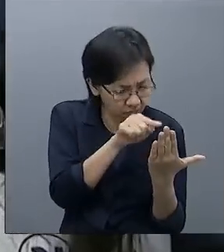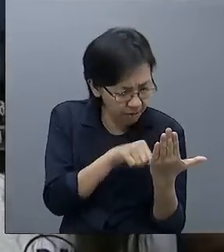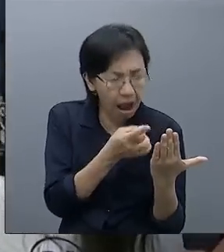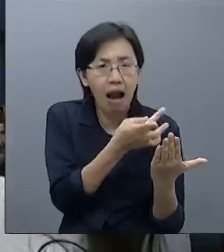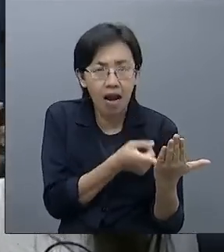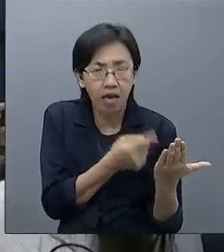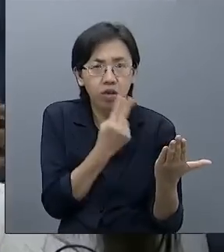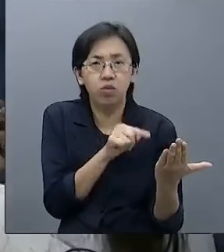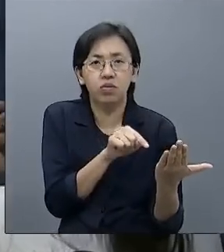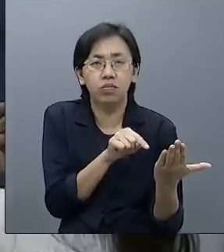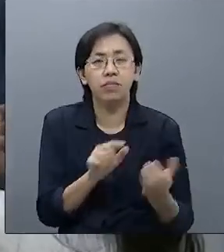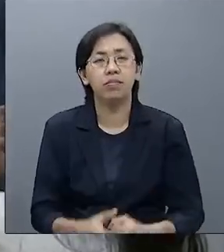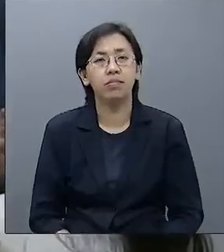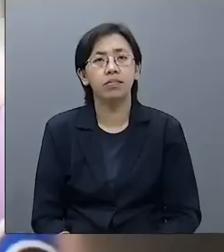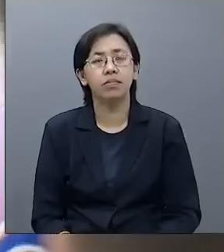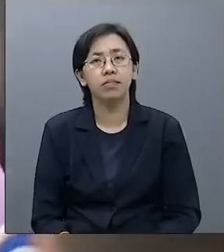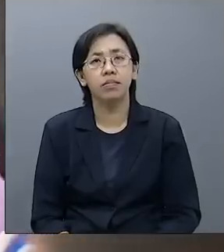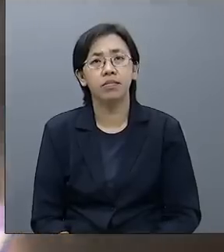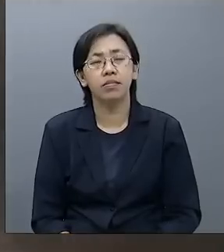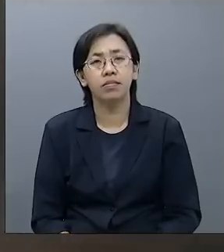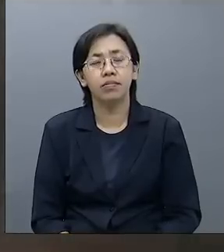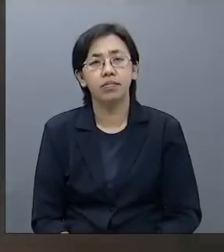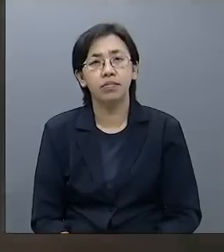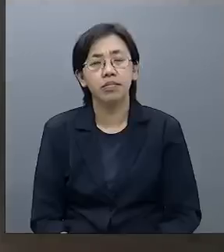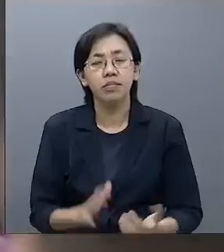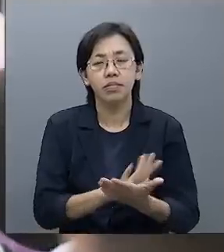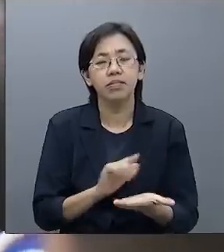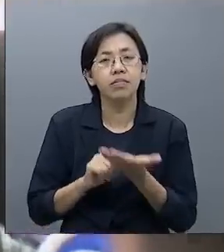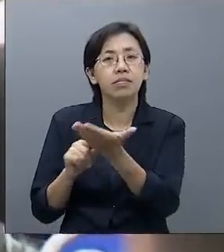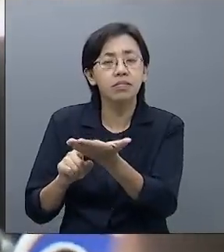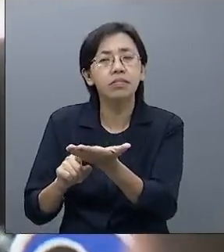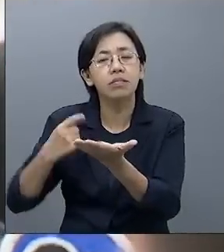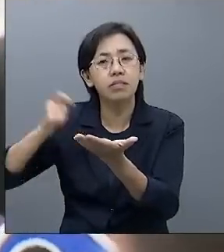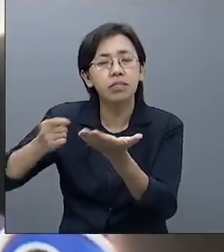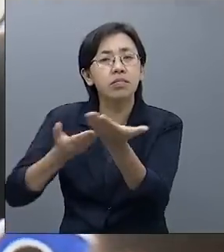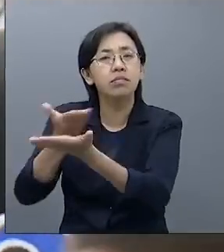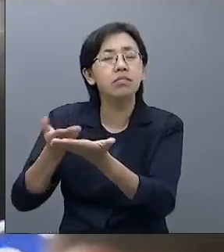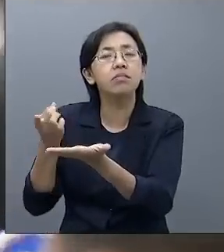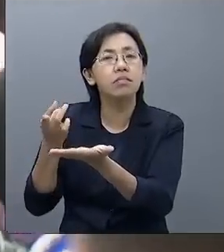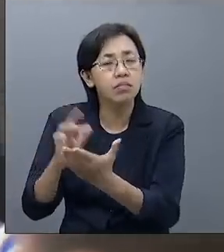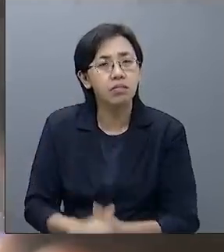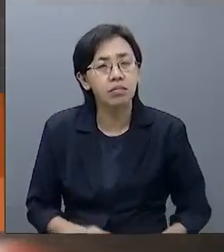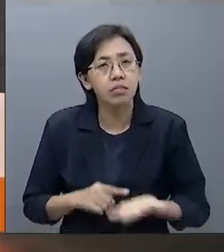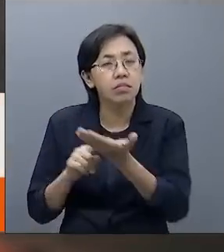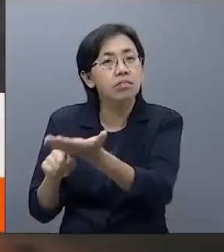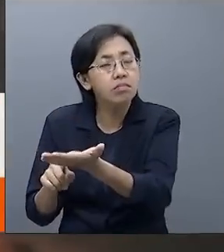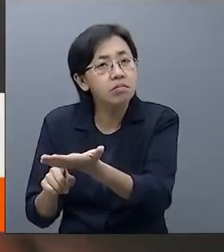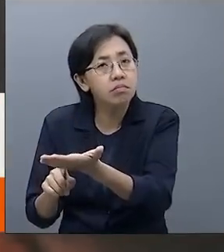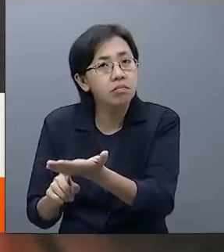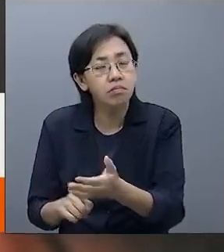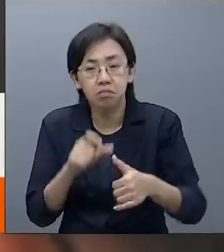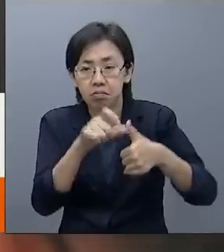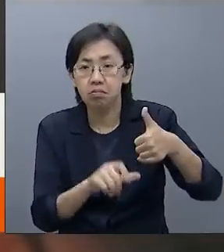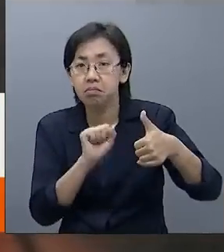ค่ะ แล้วแต่ว่าตอนยื่นเนี่ยยื่นให้วินิจฉัยอะไรวินิจฉัยเรื่องการเป็นส.